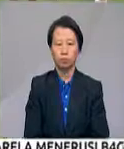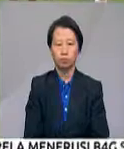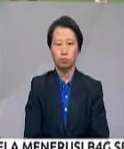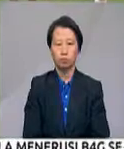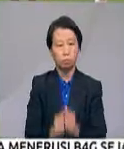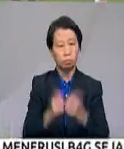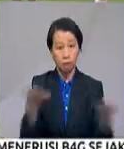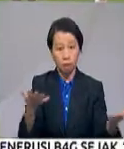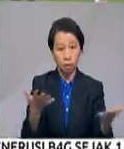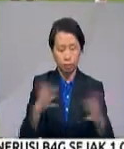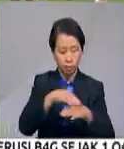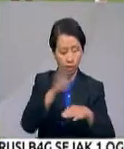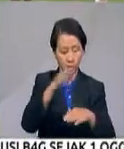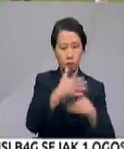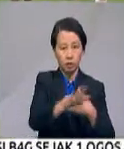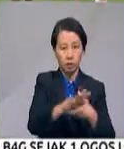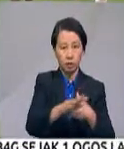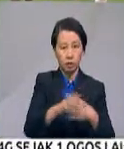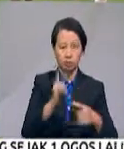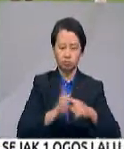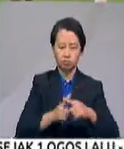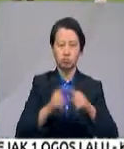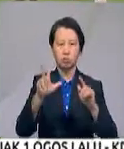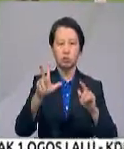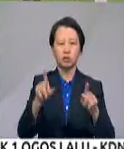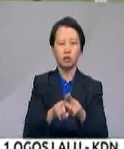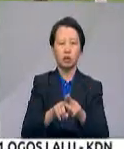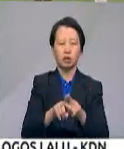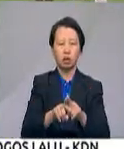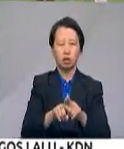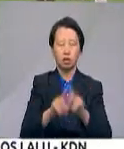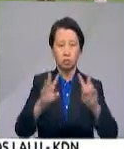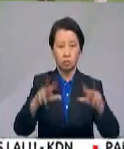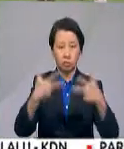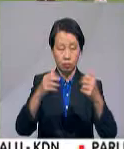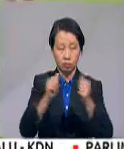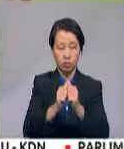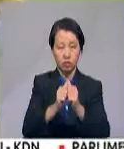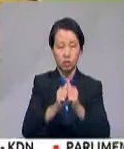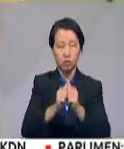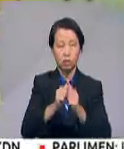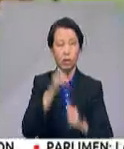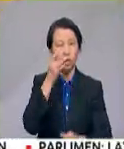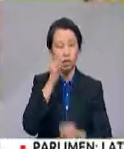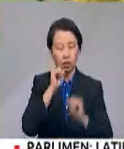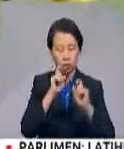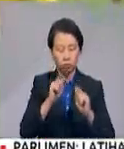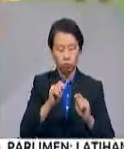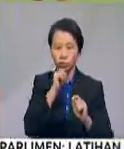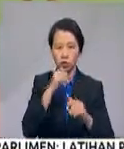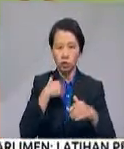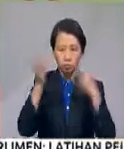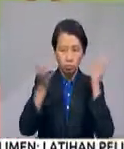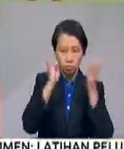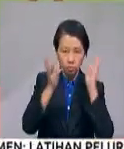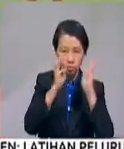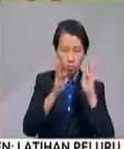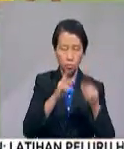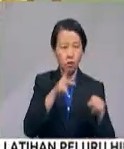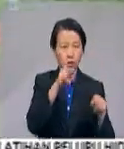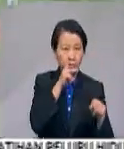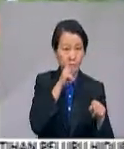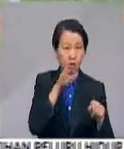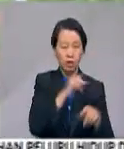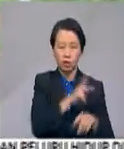Tanpa sebarang kelebihan selepas kadar seri tiga sama pada separuh akhir pertama di Alustar Sabtu lalu tidak menggusarkan kem Kedah,